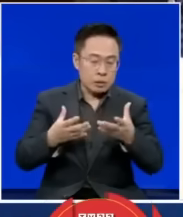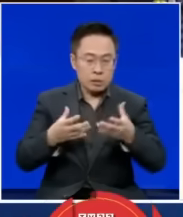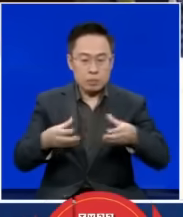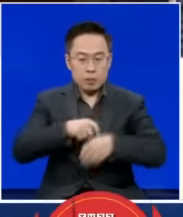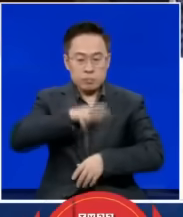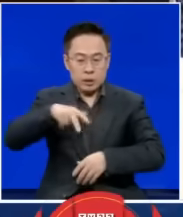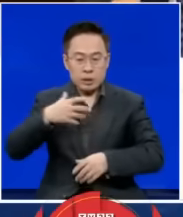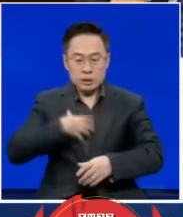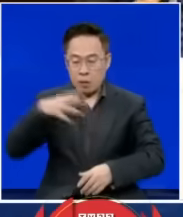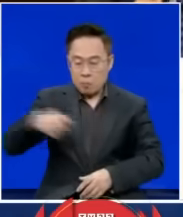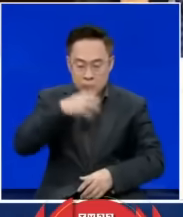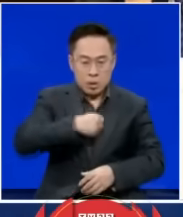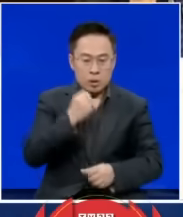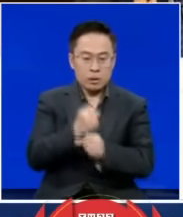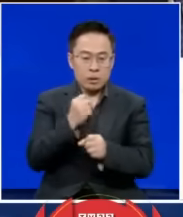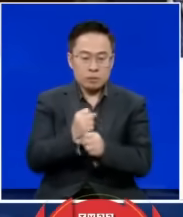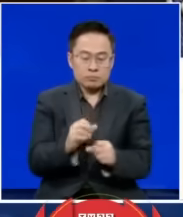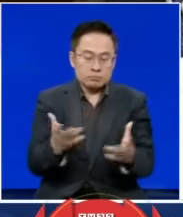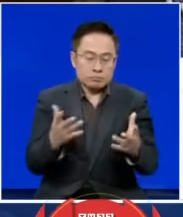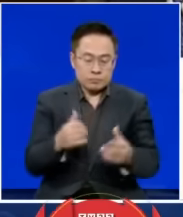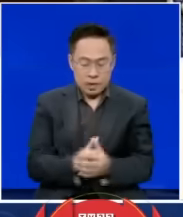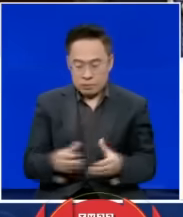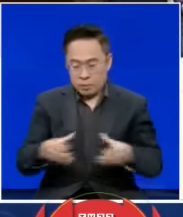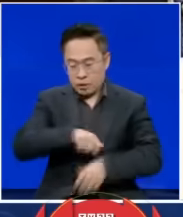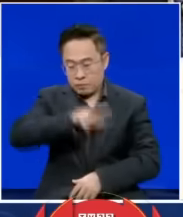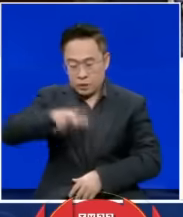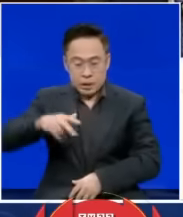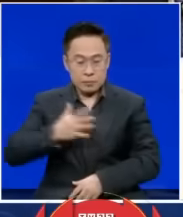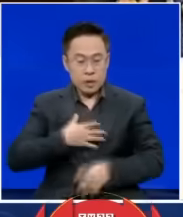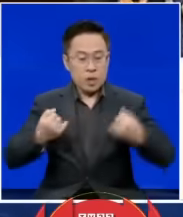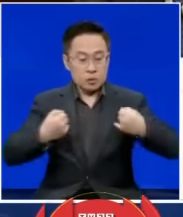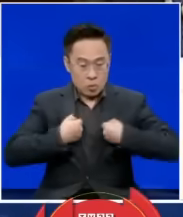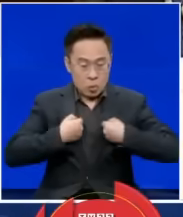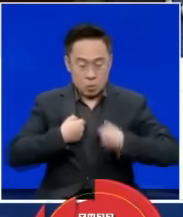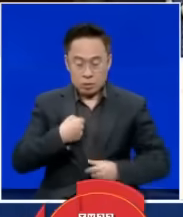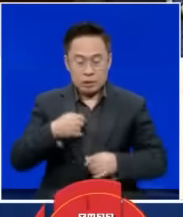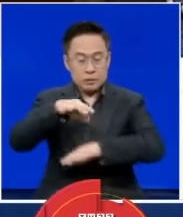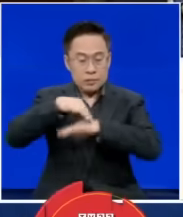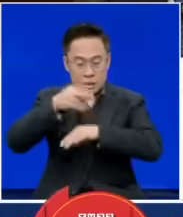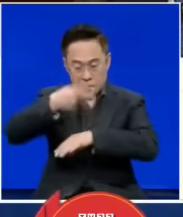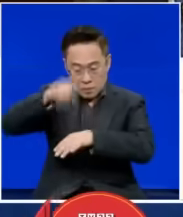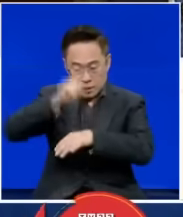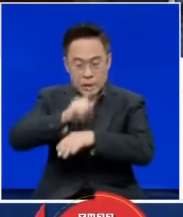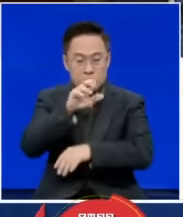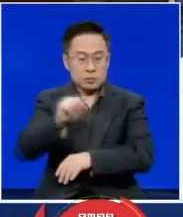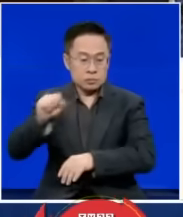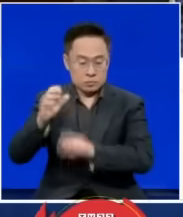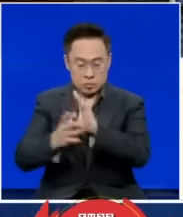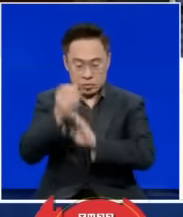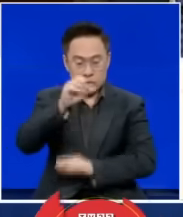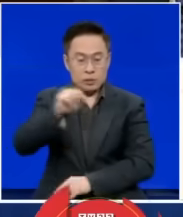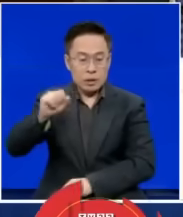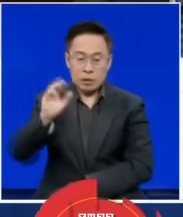นะฮะรองภูมิธรรมบอกก็พรรคเพื่อไทยก็ไม่ใช่เจ้าของมาตั้งแต่ต้นจะไปยึดคืนยังไงเล่าสภายังไงก็เป็นคนที่ตั